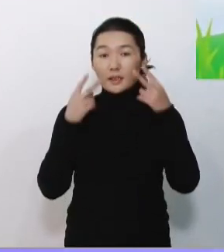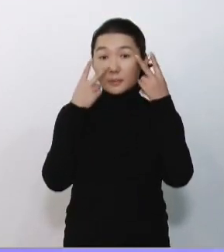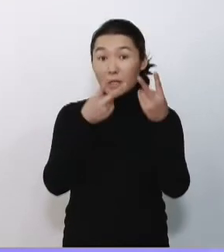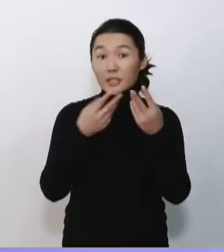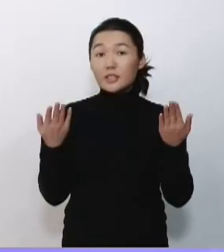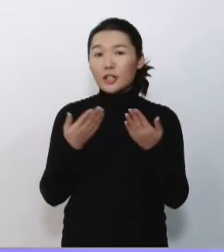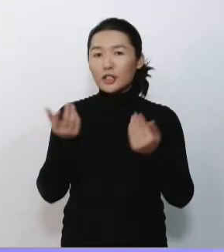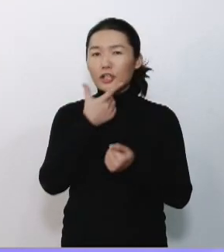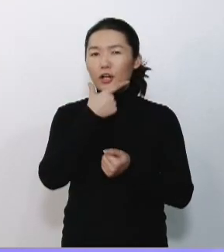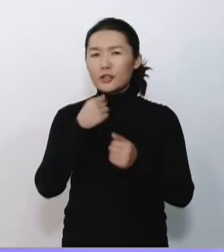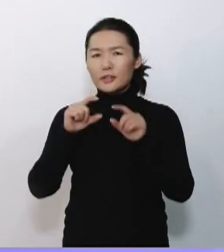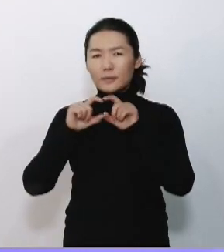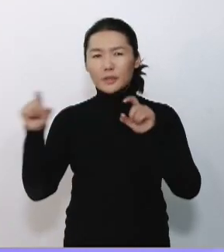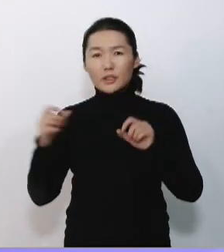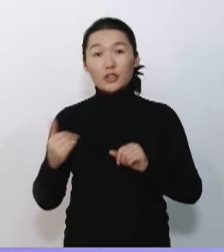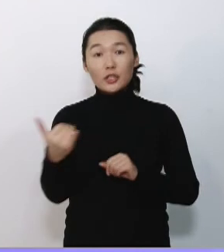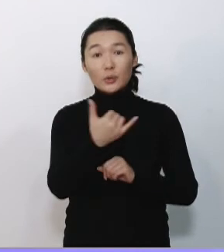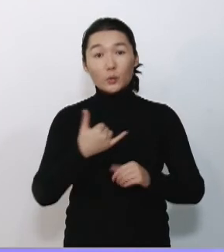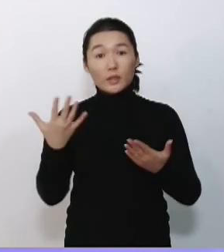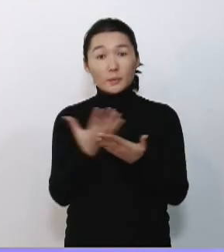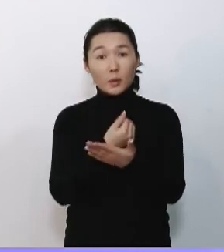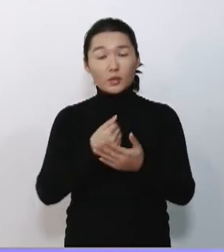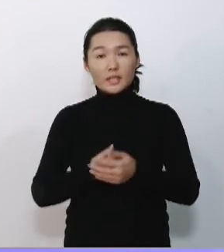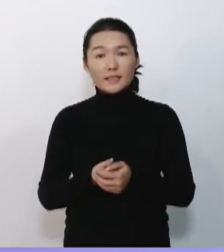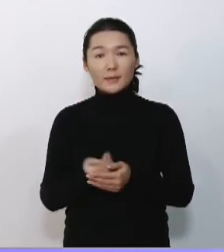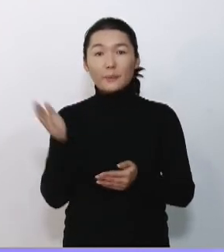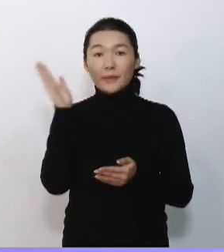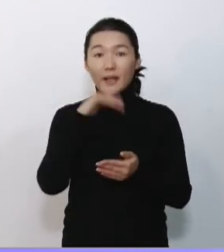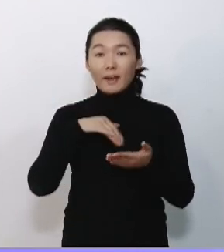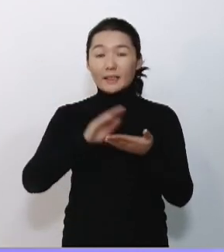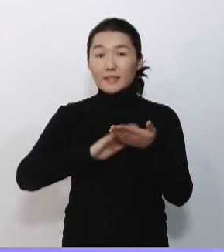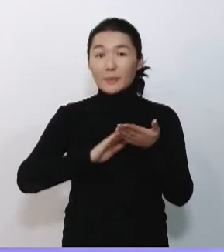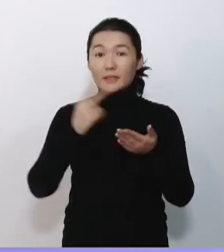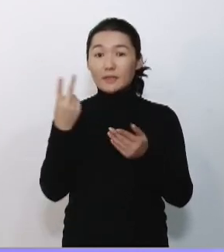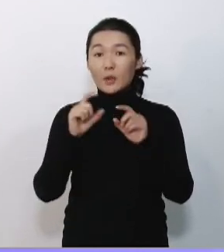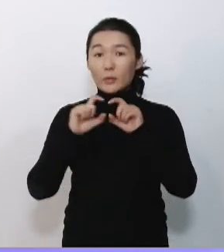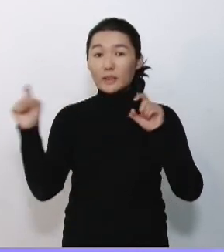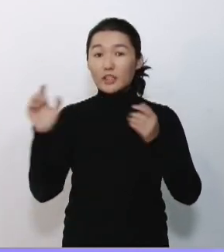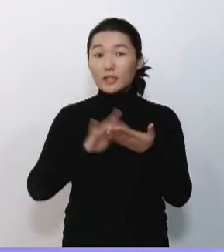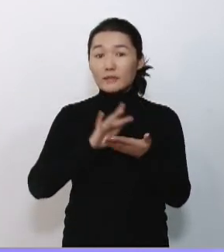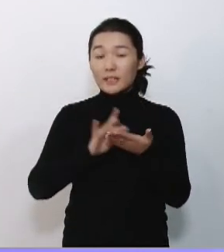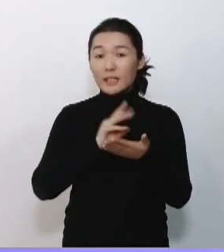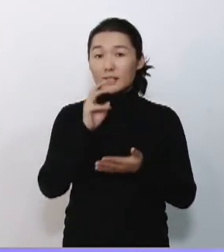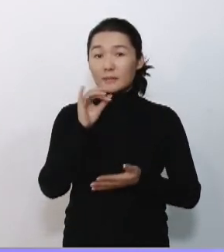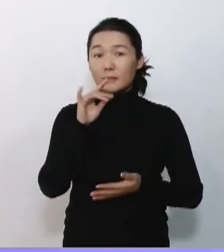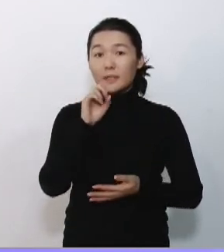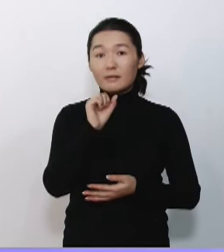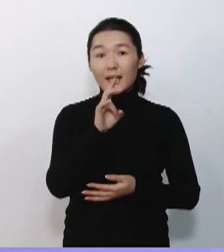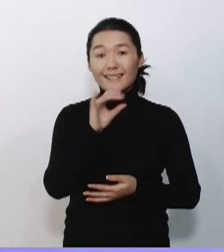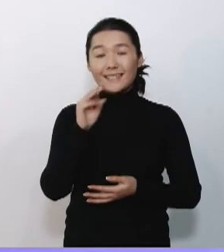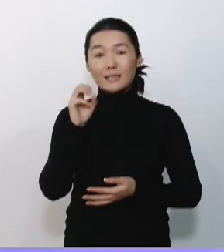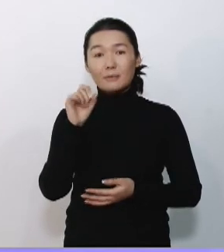Смотрите, какие красивые предложения у нас получились. Давайте запишем второе предложение в тетрадь. Мерлан и